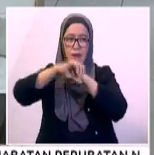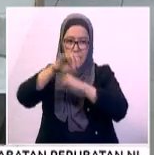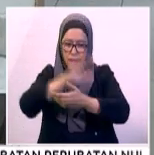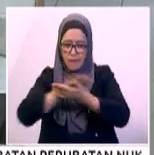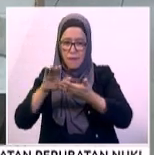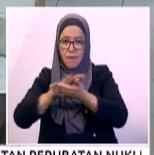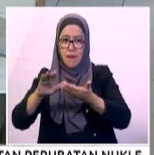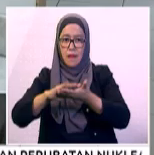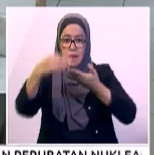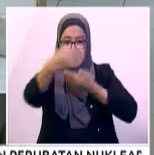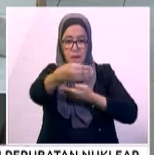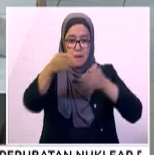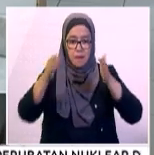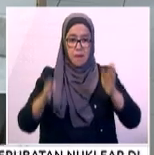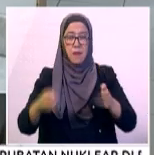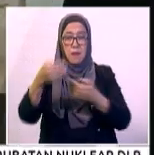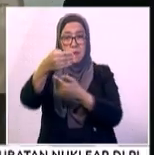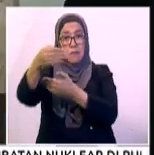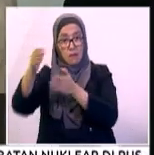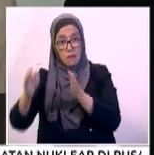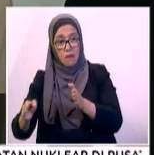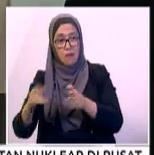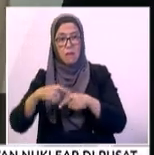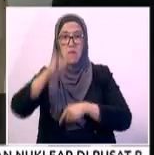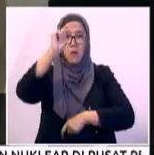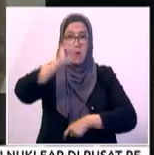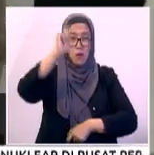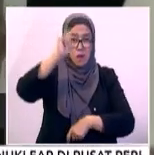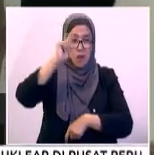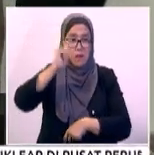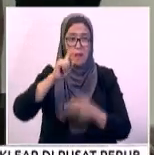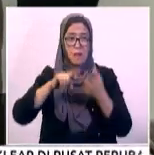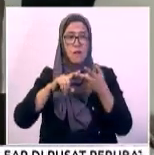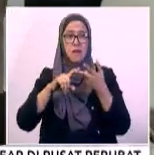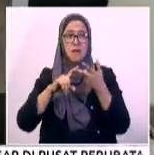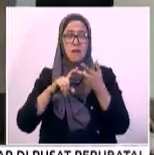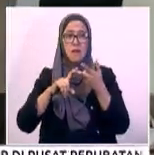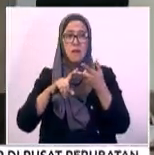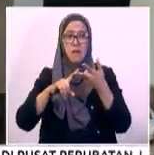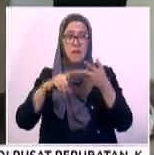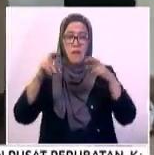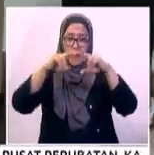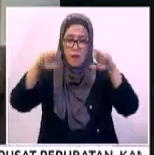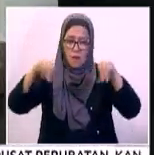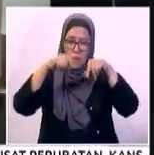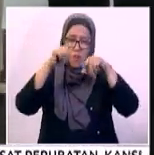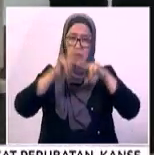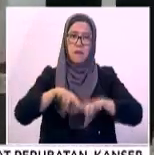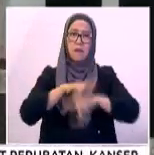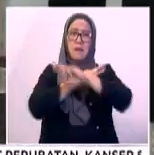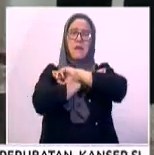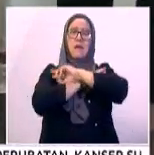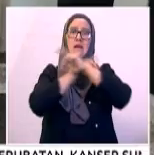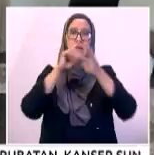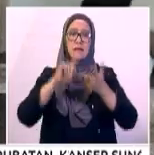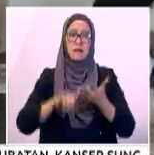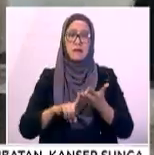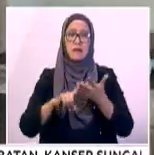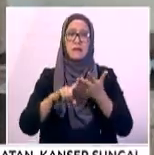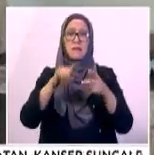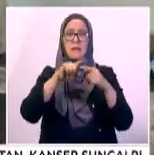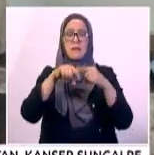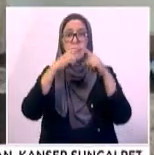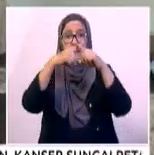di bilik-bilik mereka, di bilik air, di ruang legar, di dewan makan, di